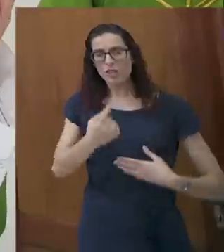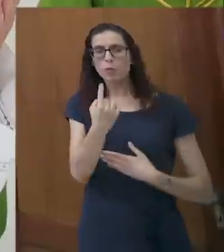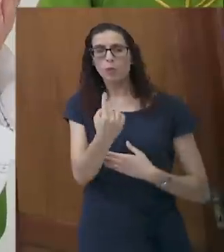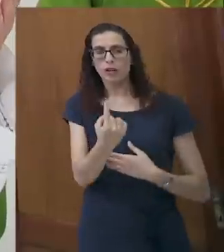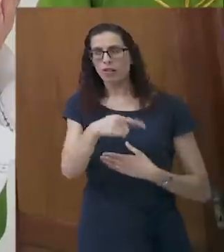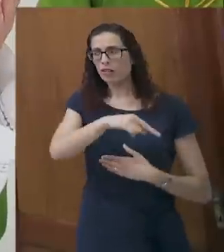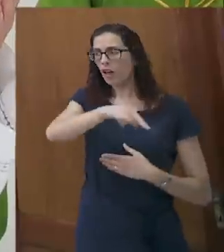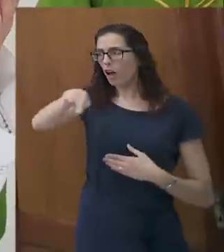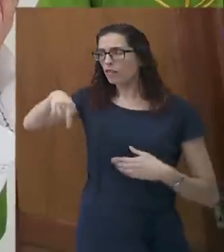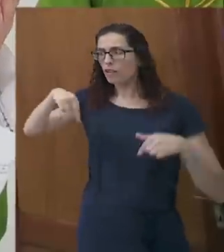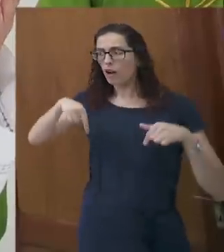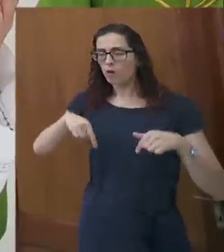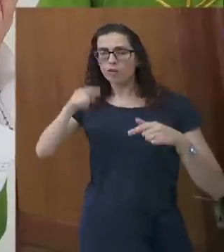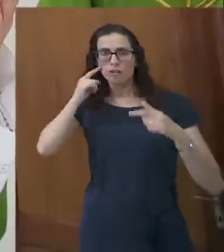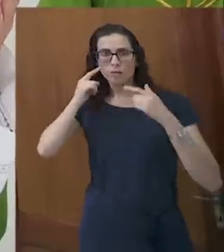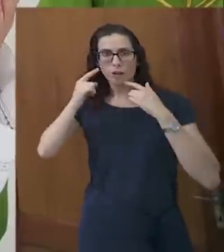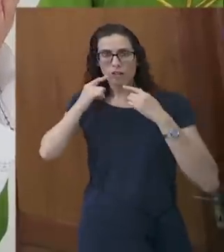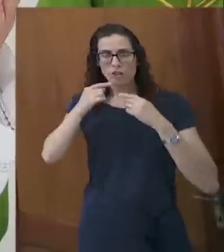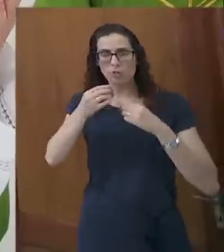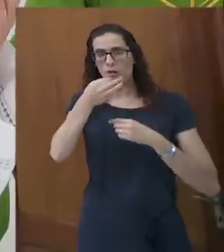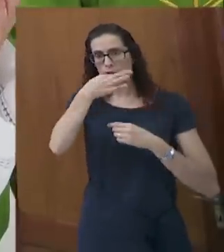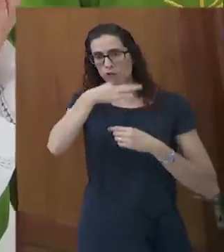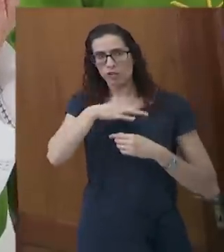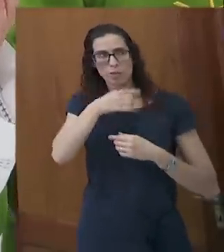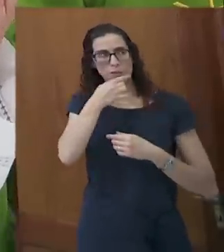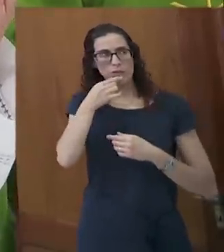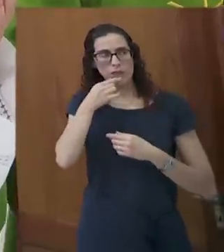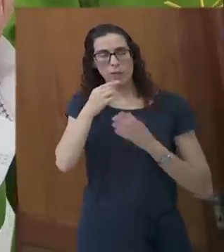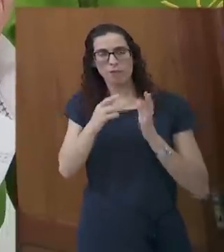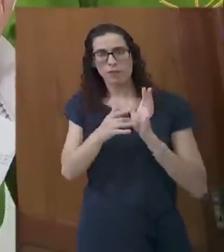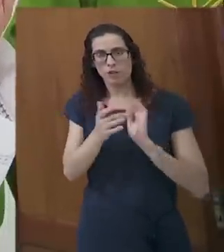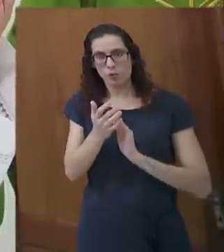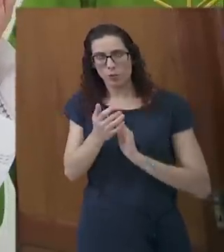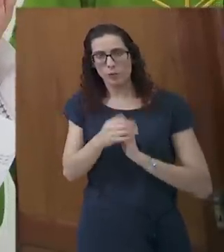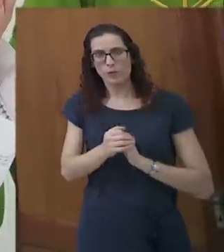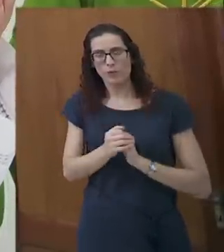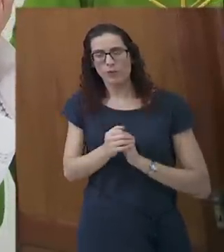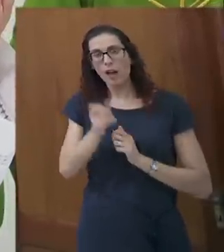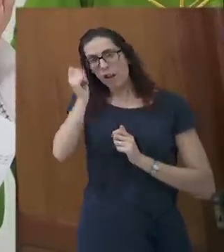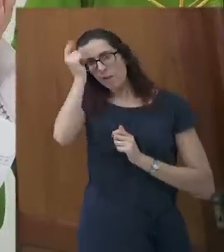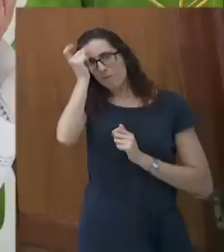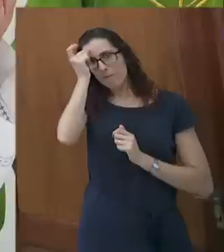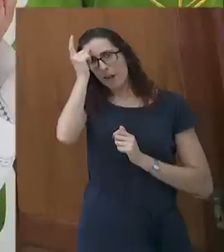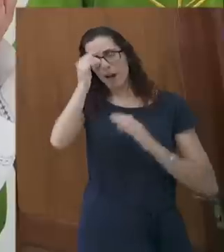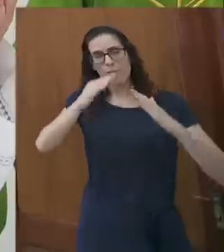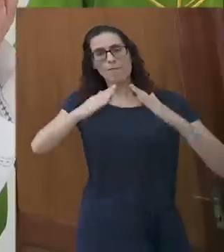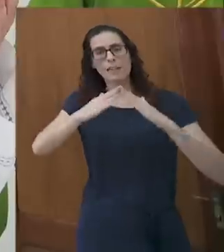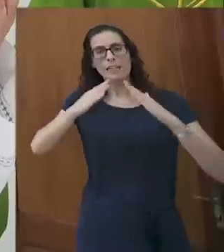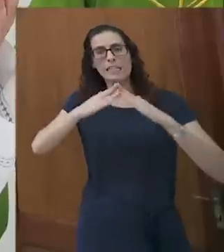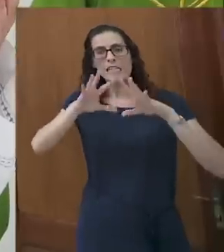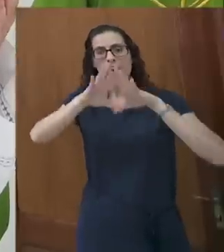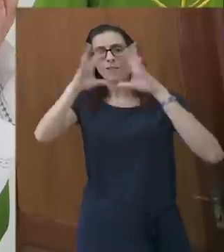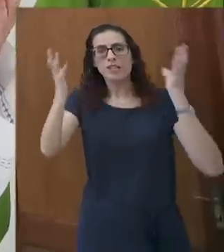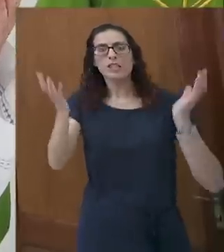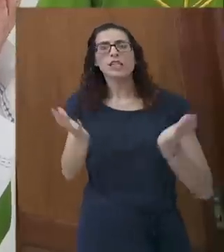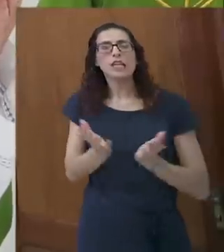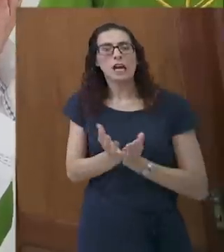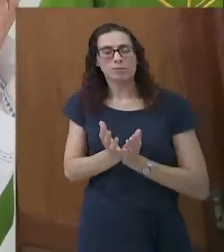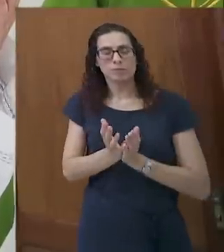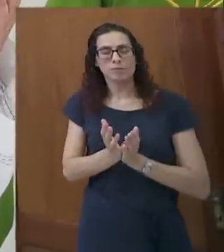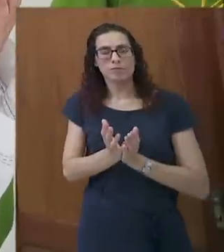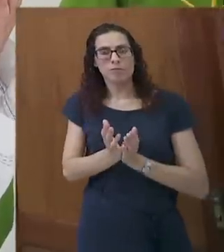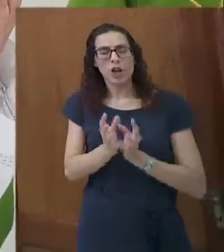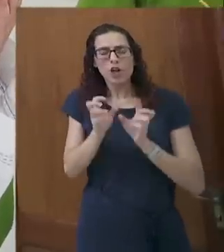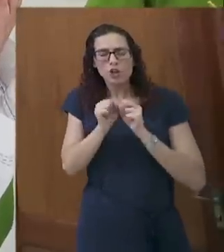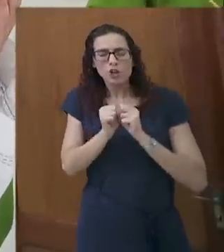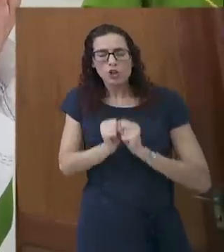li nihdu sem mill-ġisem u d-dem ta' Kristu. Ftakar mulej fil-Knisja tiegħek imxerda mad-dinja kollha.